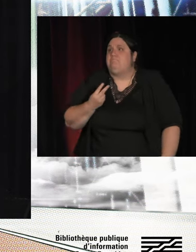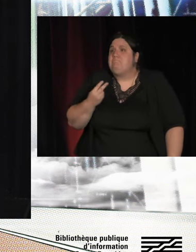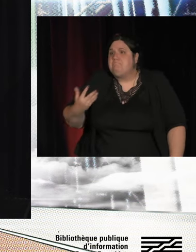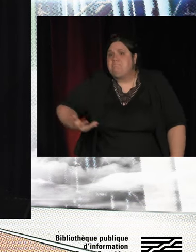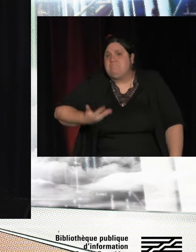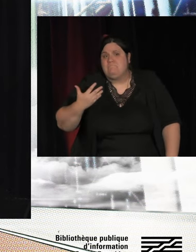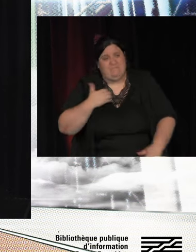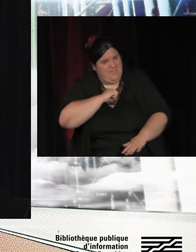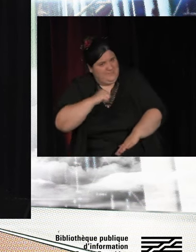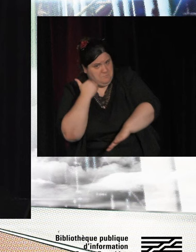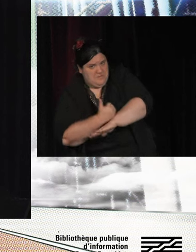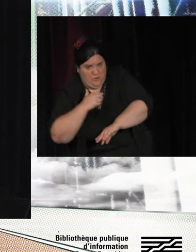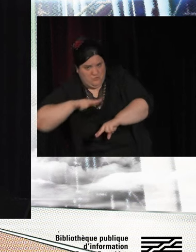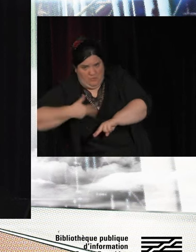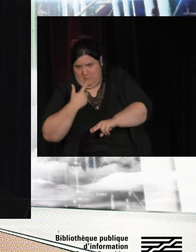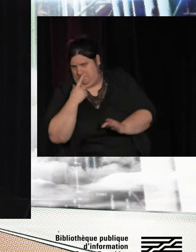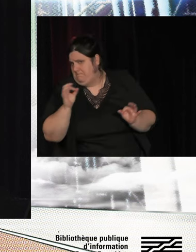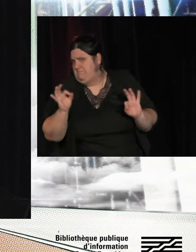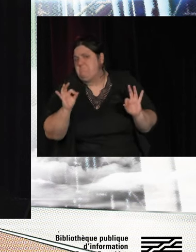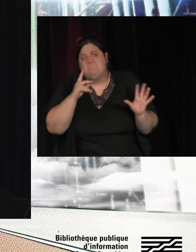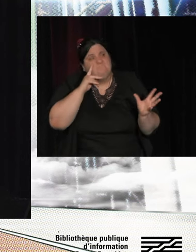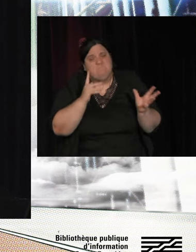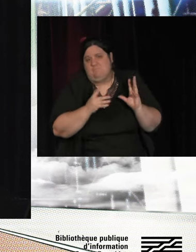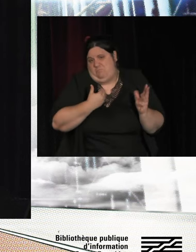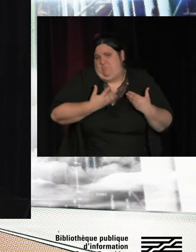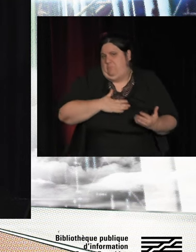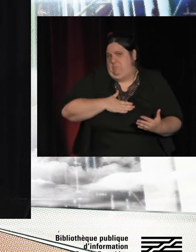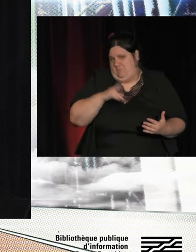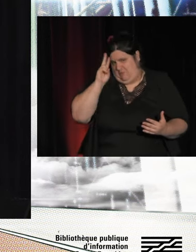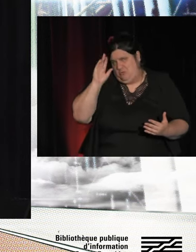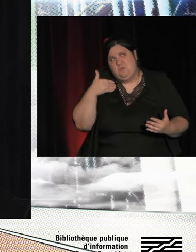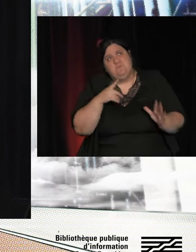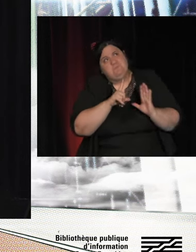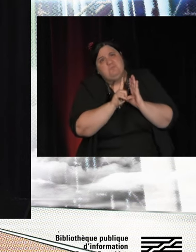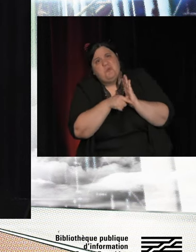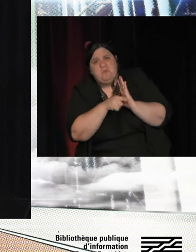j'ai pas de run qui dure vraiment 3 heures. Moi, la plupart de mes jeux durent à peu près une demi-heure ou un peu moins.